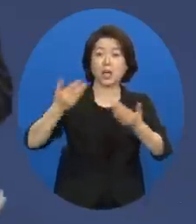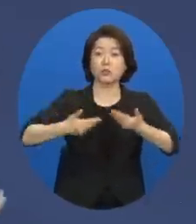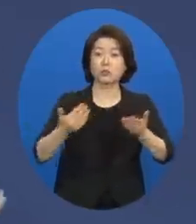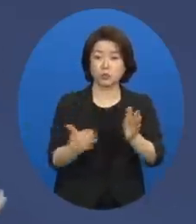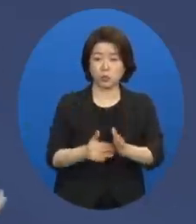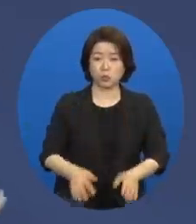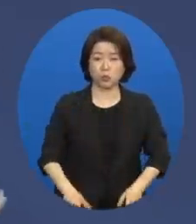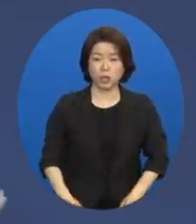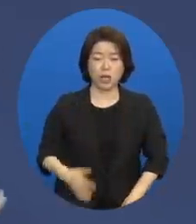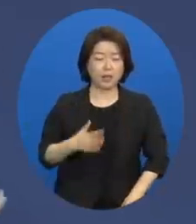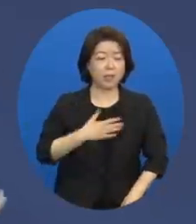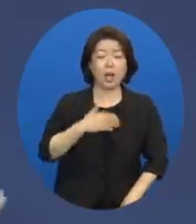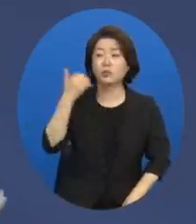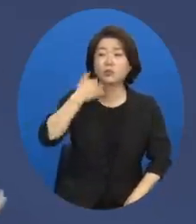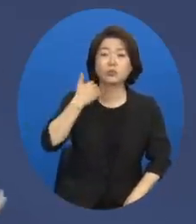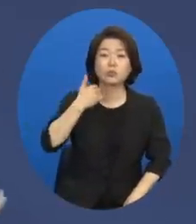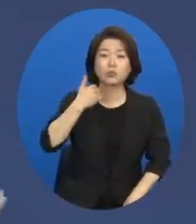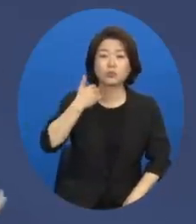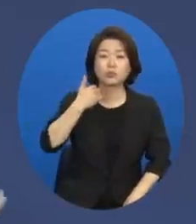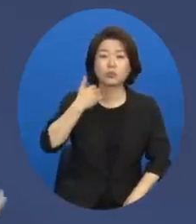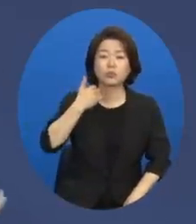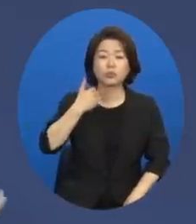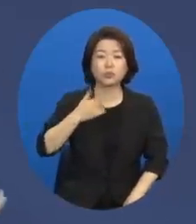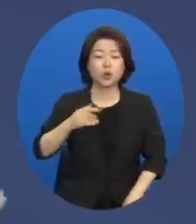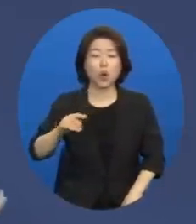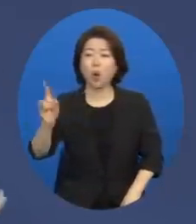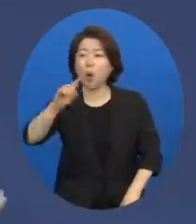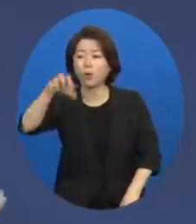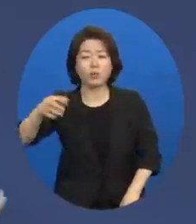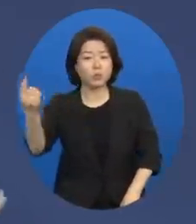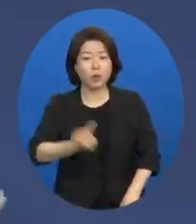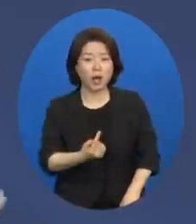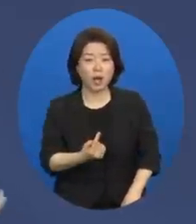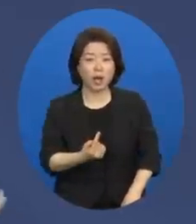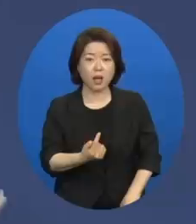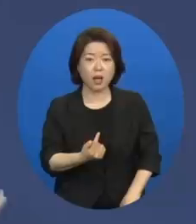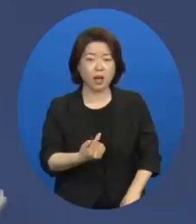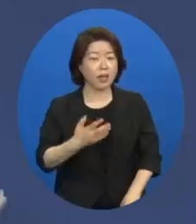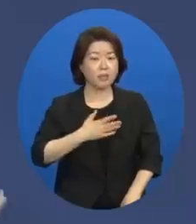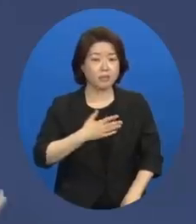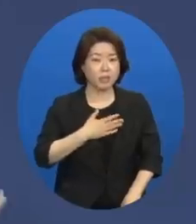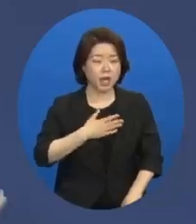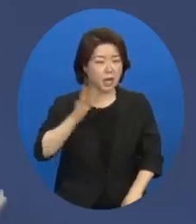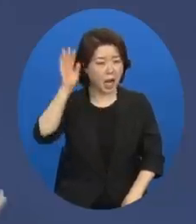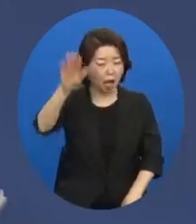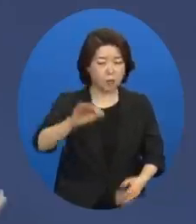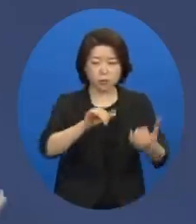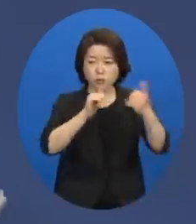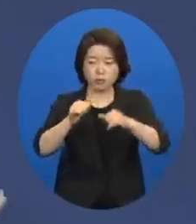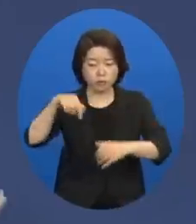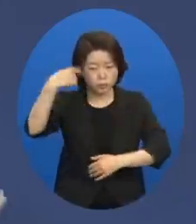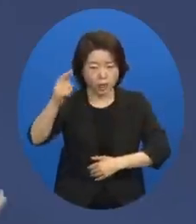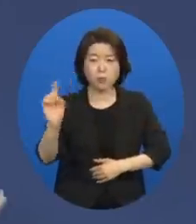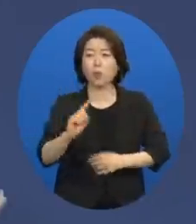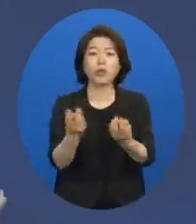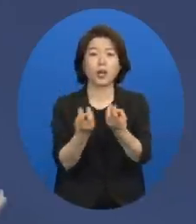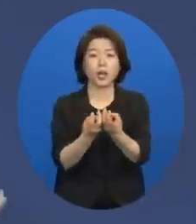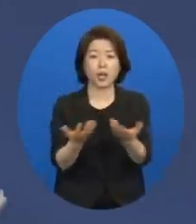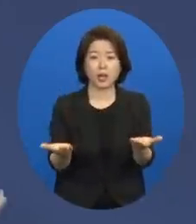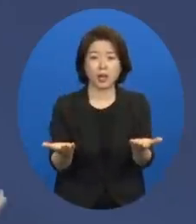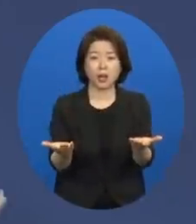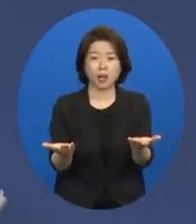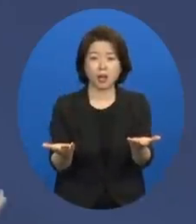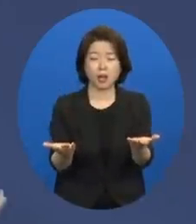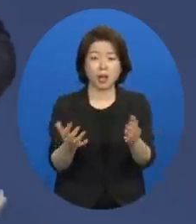가르쳐줬지 나는 누구야? 어디서 왔어? 나는 장차 죽음 뒤에 어떻게 되는 거야?